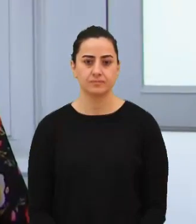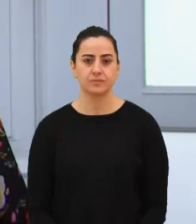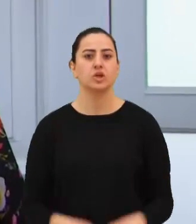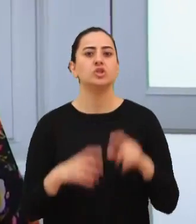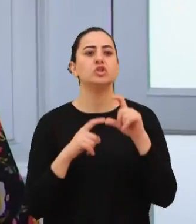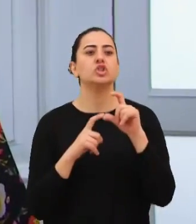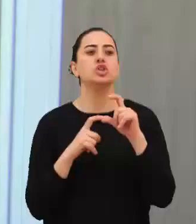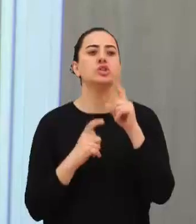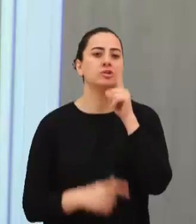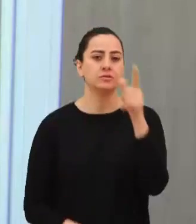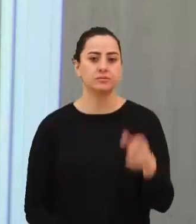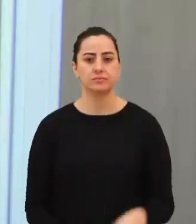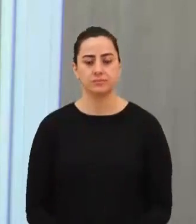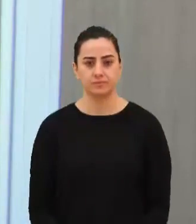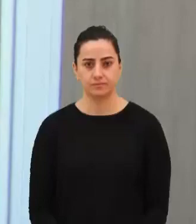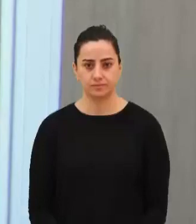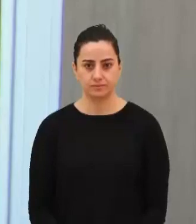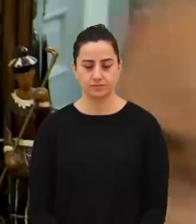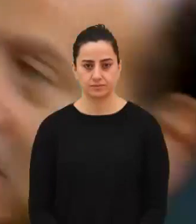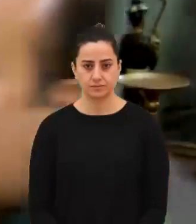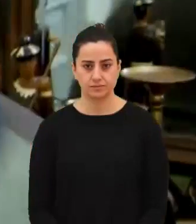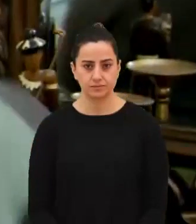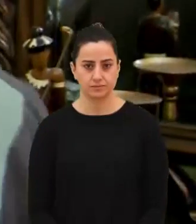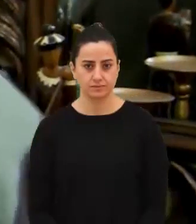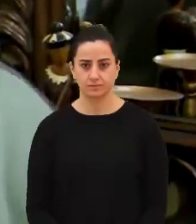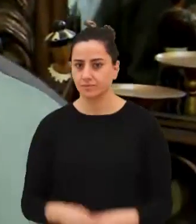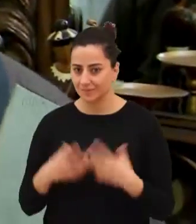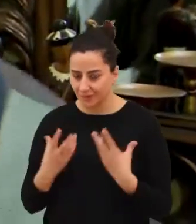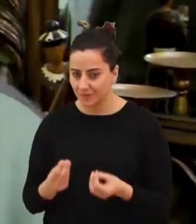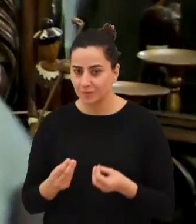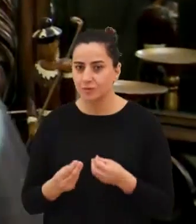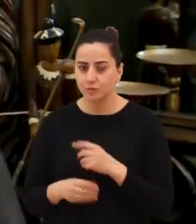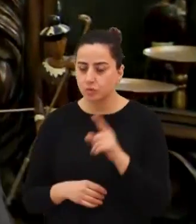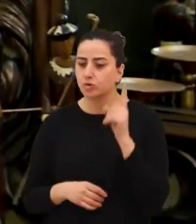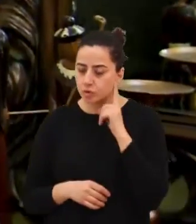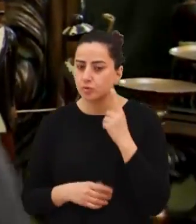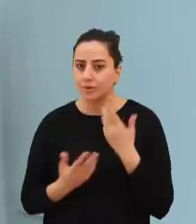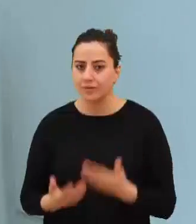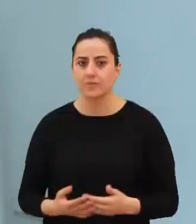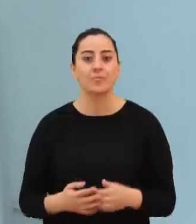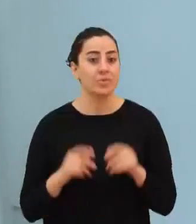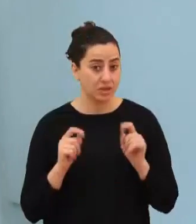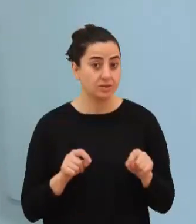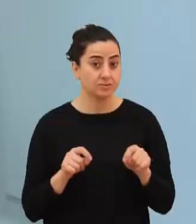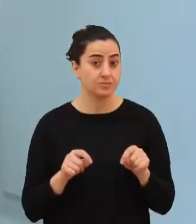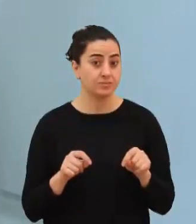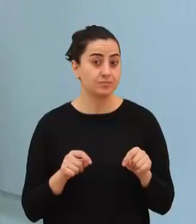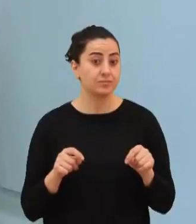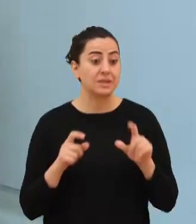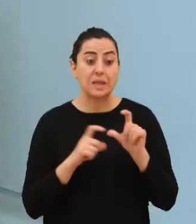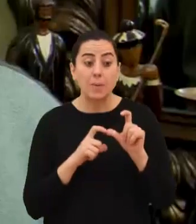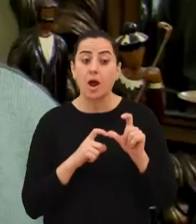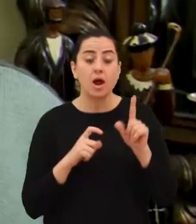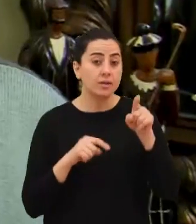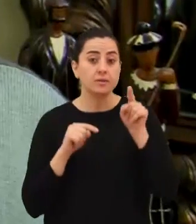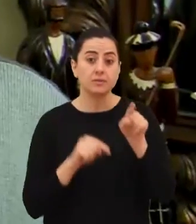Şükrü Efendi! Hah, burada mıydın? Tüm olayları duydum ve gördüm efendim. Hah, tamam o zaman. Sağ sarpış konu